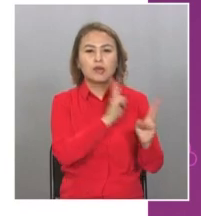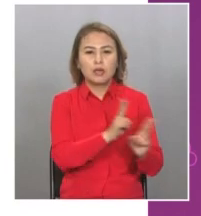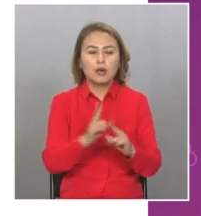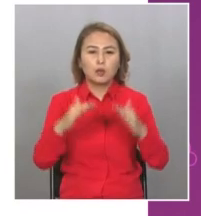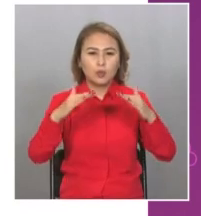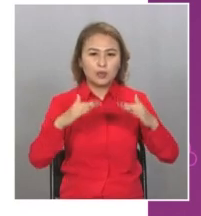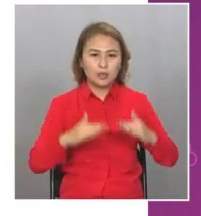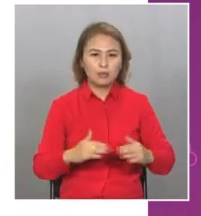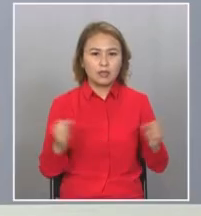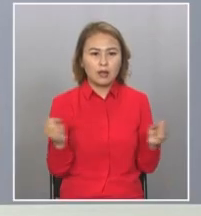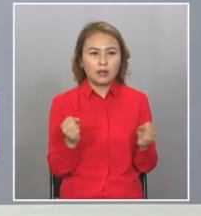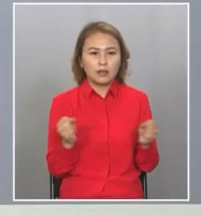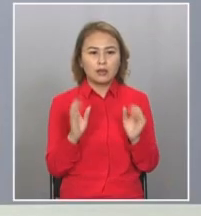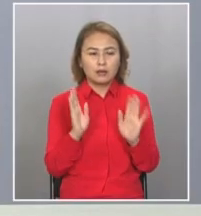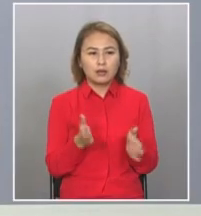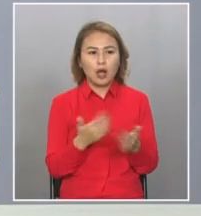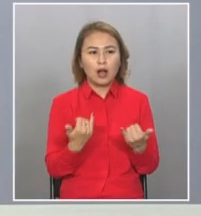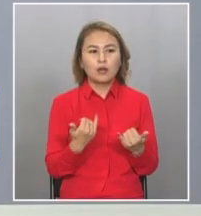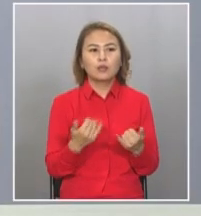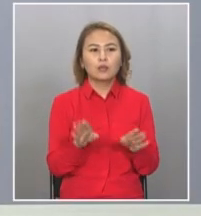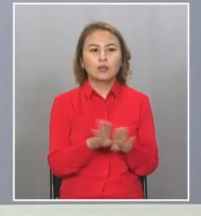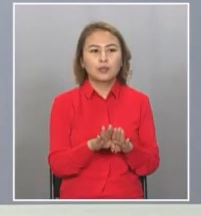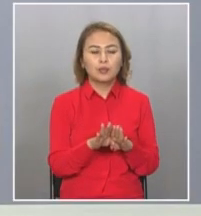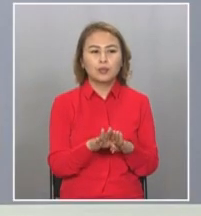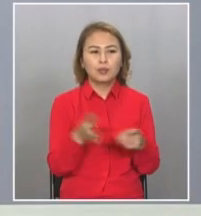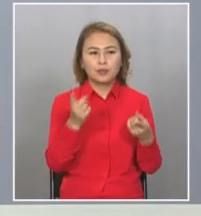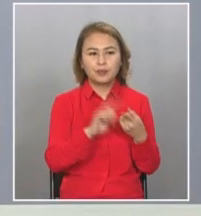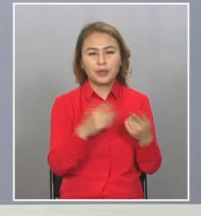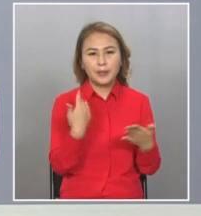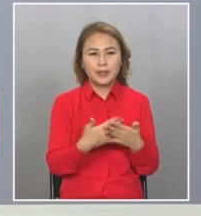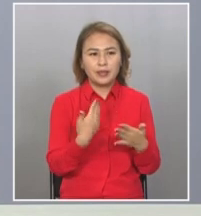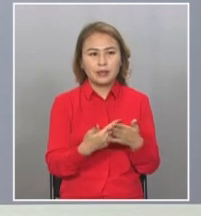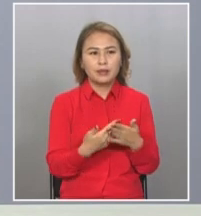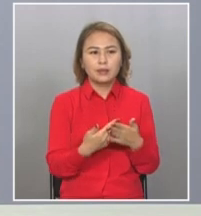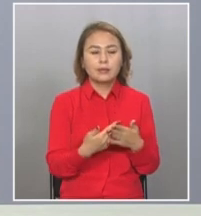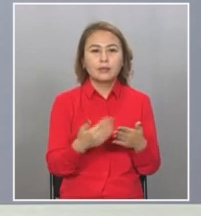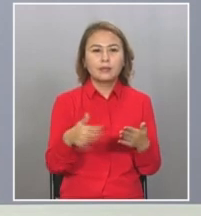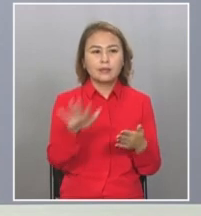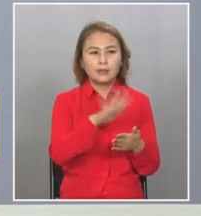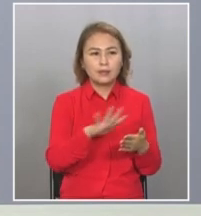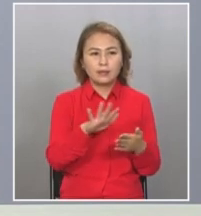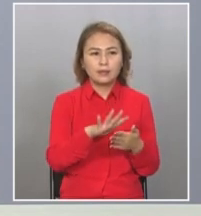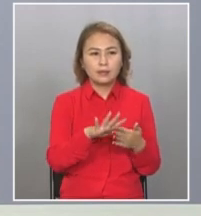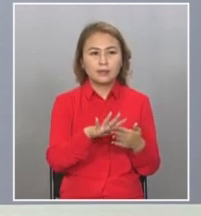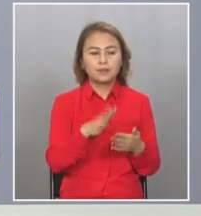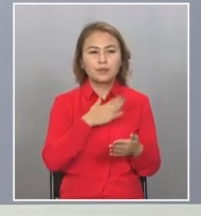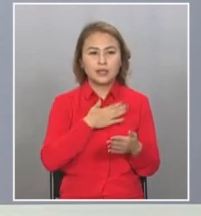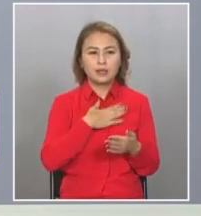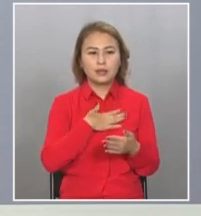төмендетіп салқындатады. Ал енді мұхиттық әсер ретінде, мысалға салқын ағыстар